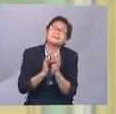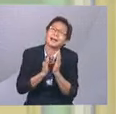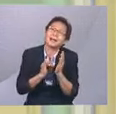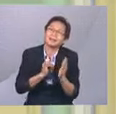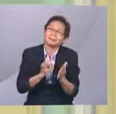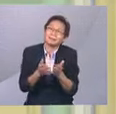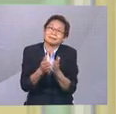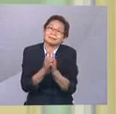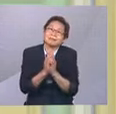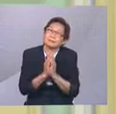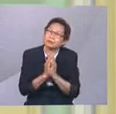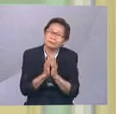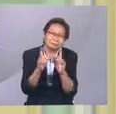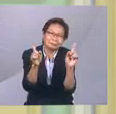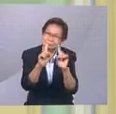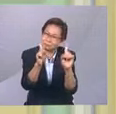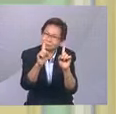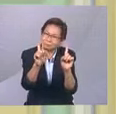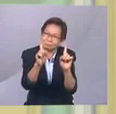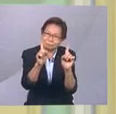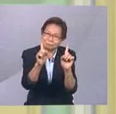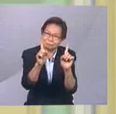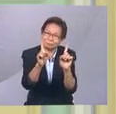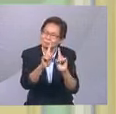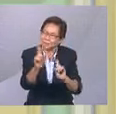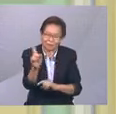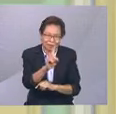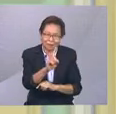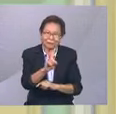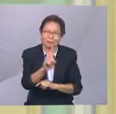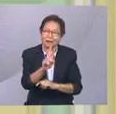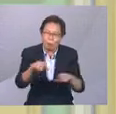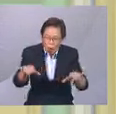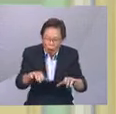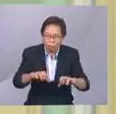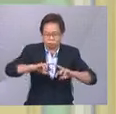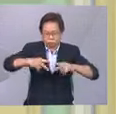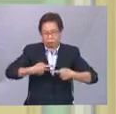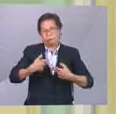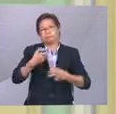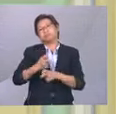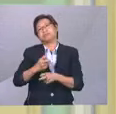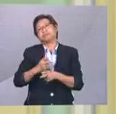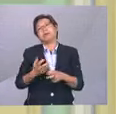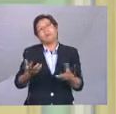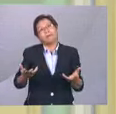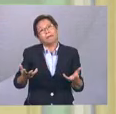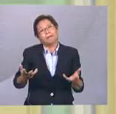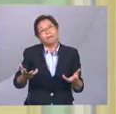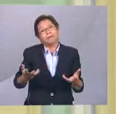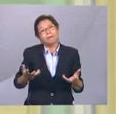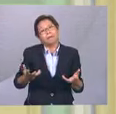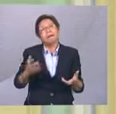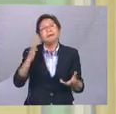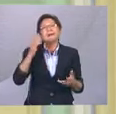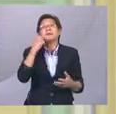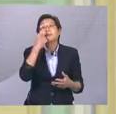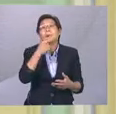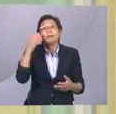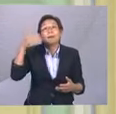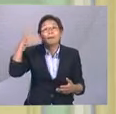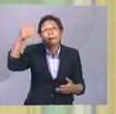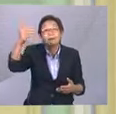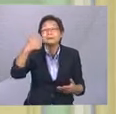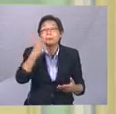lakukan pekaro yang boleh menyusahkan diri sendiri yang akhirnya akan ditanggung oleh